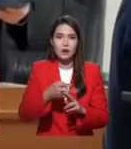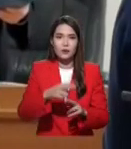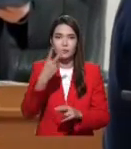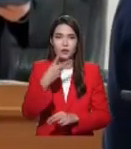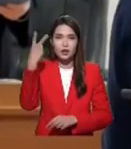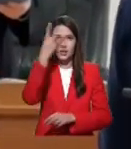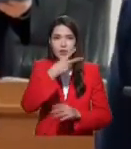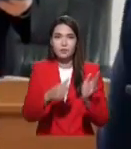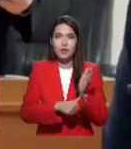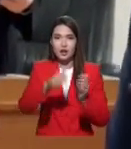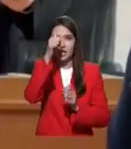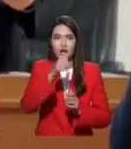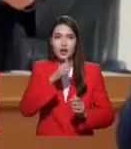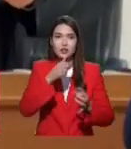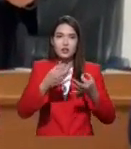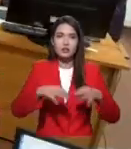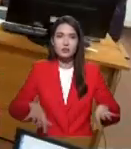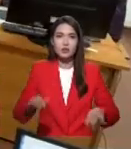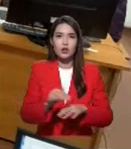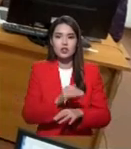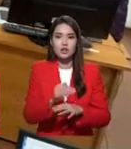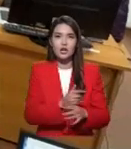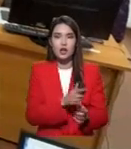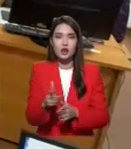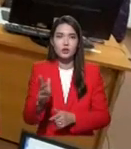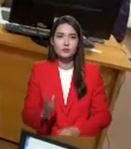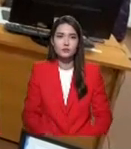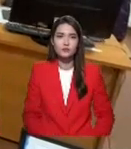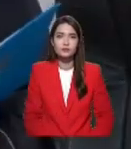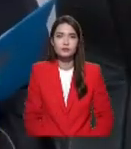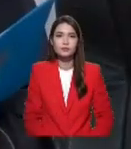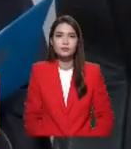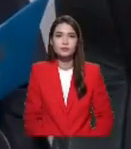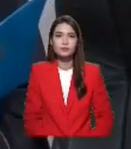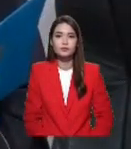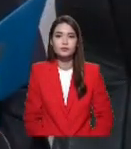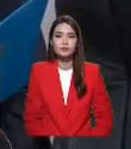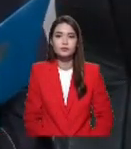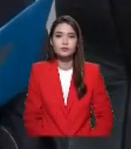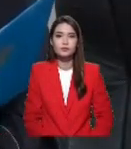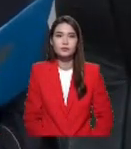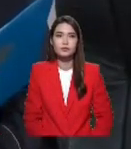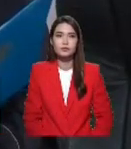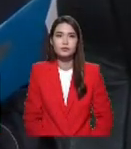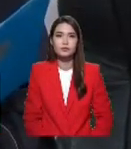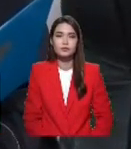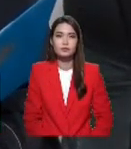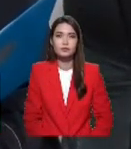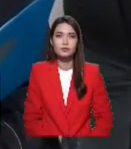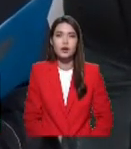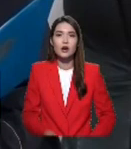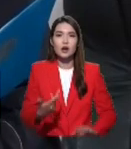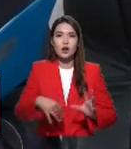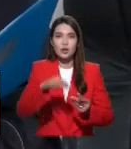2 жыл 6 ай бас бостандығынан айыру жазасы тағайындалды. Абдалин Хусниддин Исламиденович, Қылмыстық